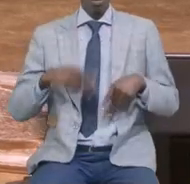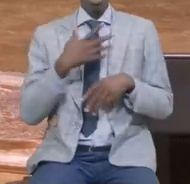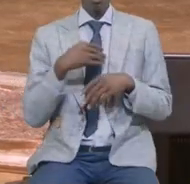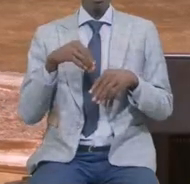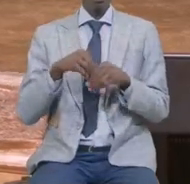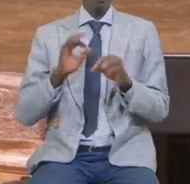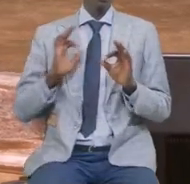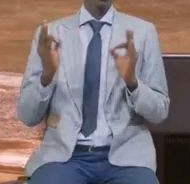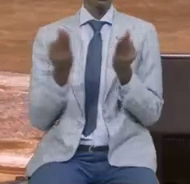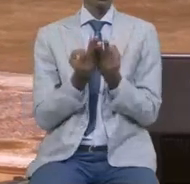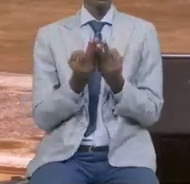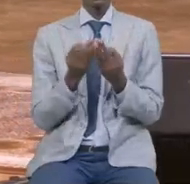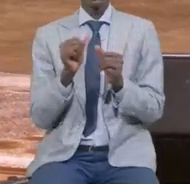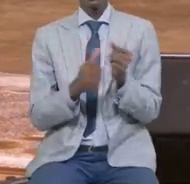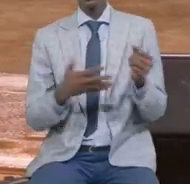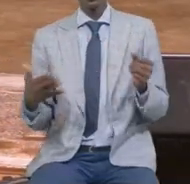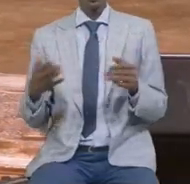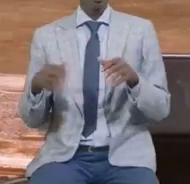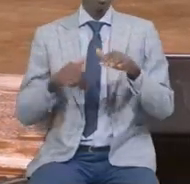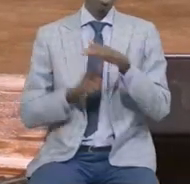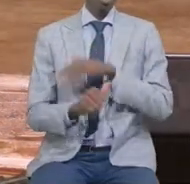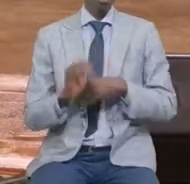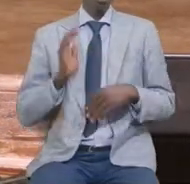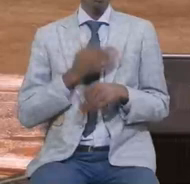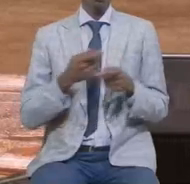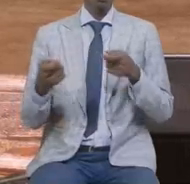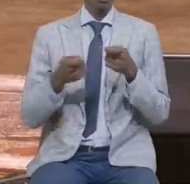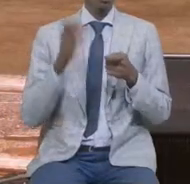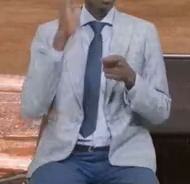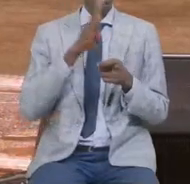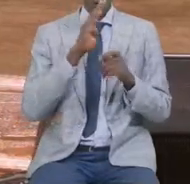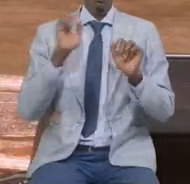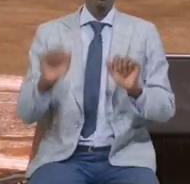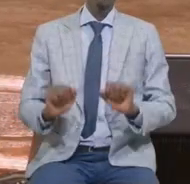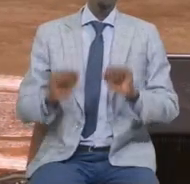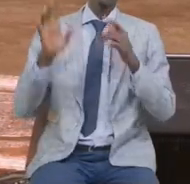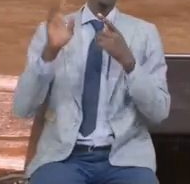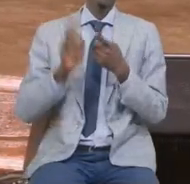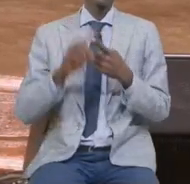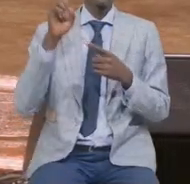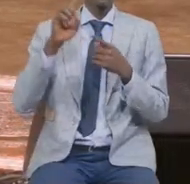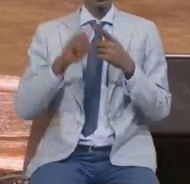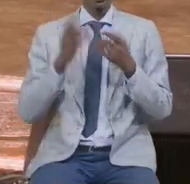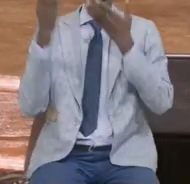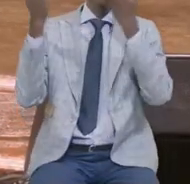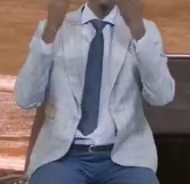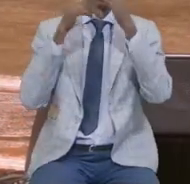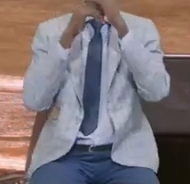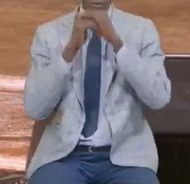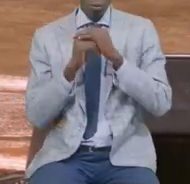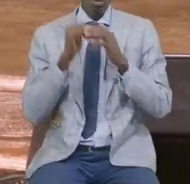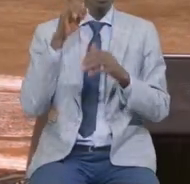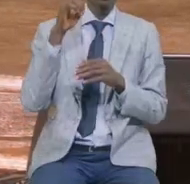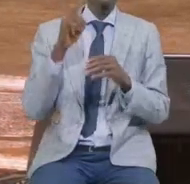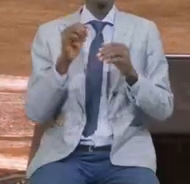famille, que tout ce qui est sous notre contrôle te soit soumis pour te servir, pour t'adorer